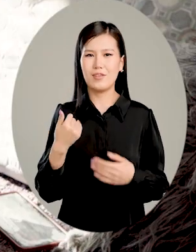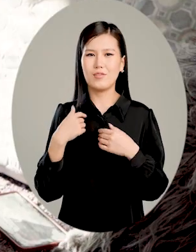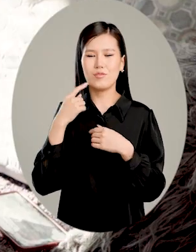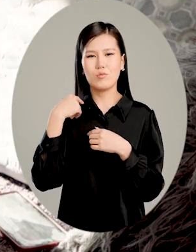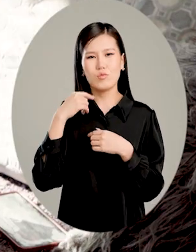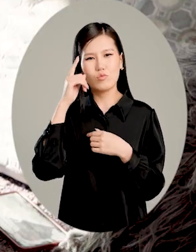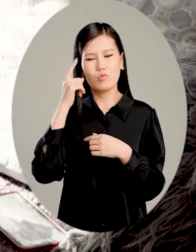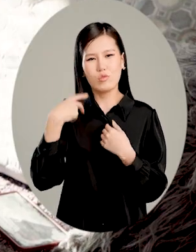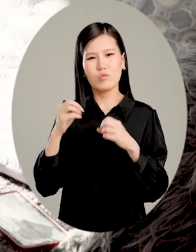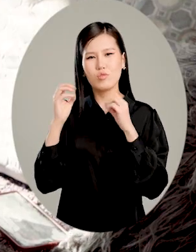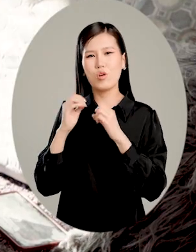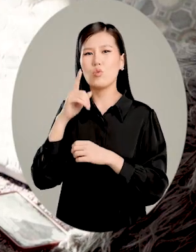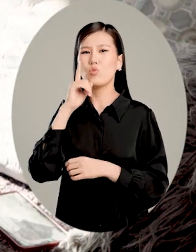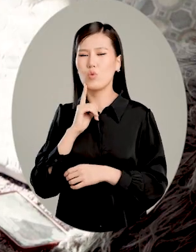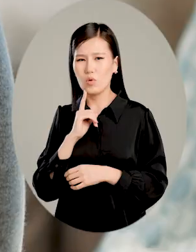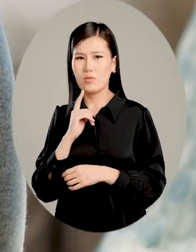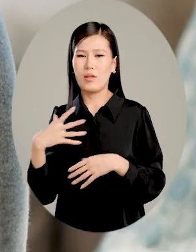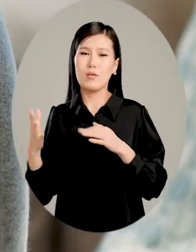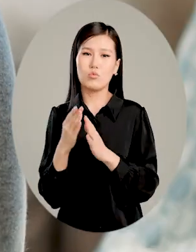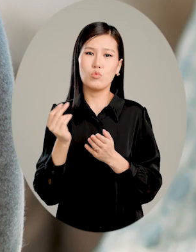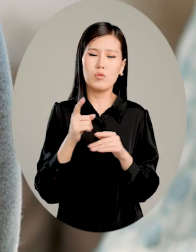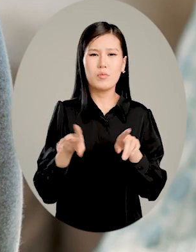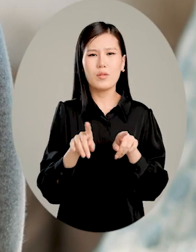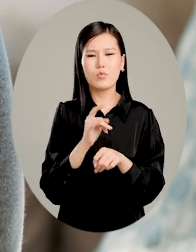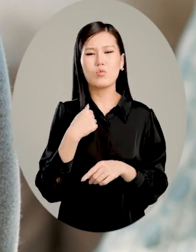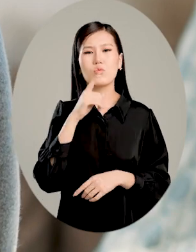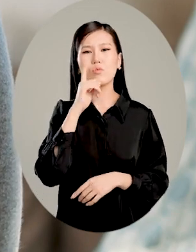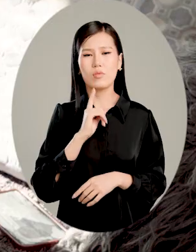Заримдаа баахан дэми ярь цуух дуртай. Олон юм цуг